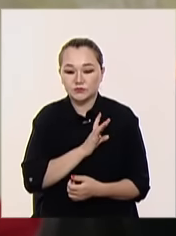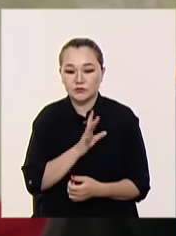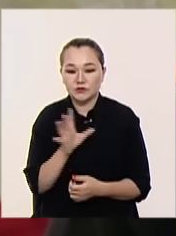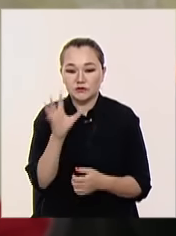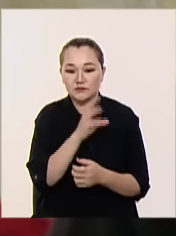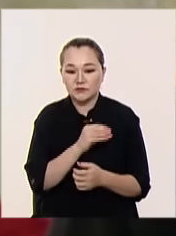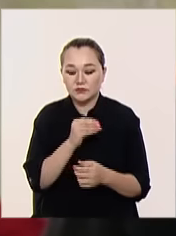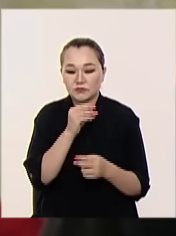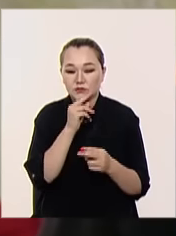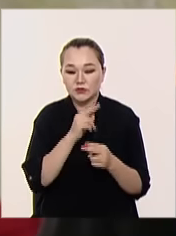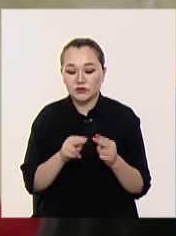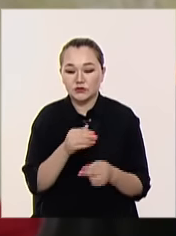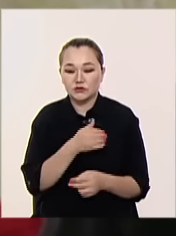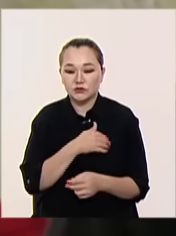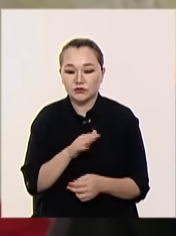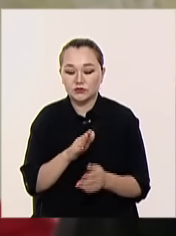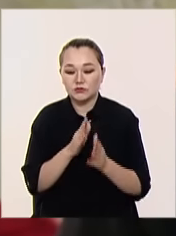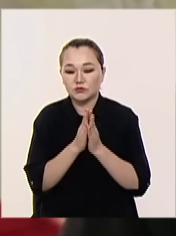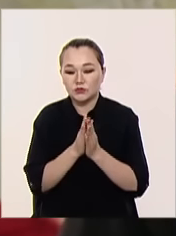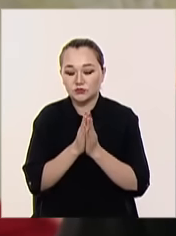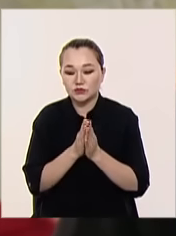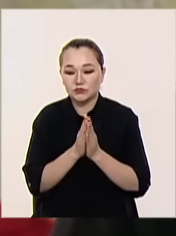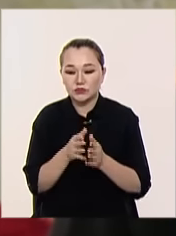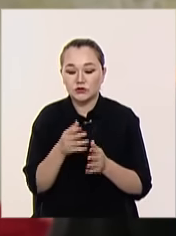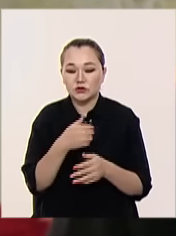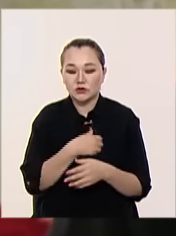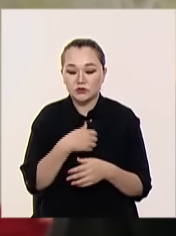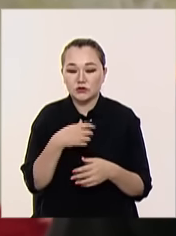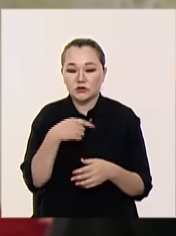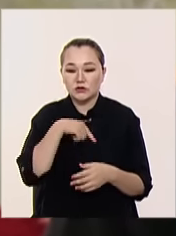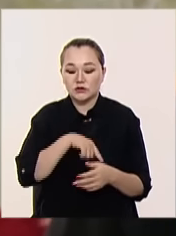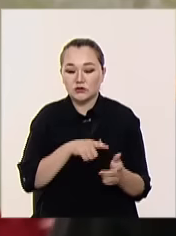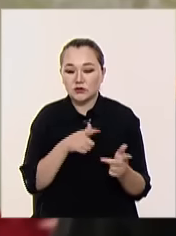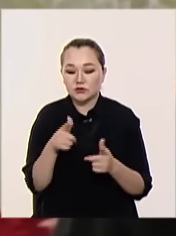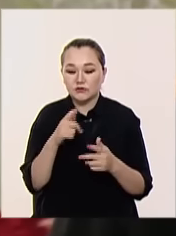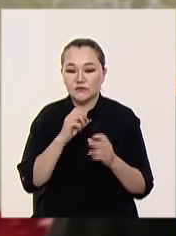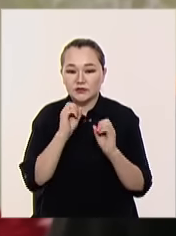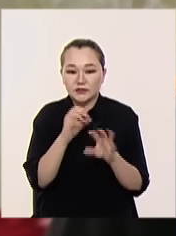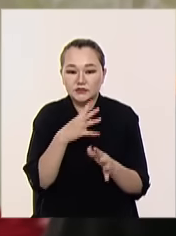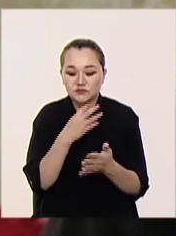барлығына дайынмын. Шынымды айтсам, жанымды сұраса жанымды беруге дайынмын.